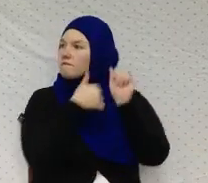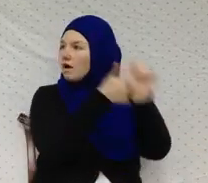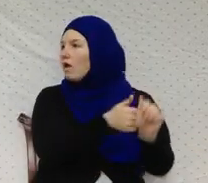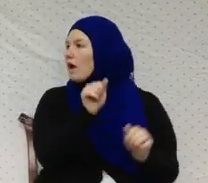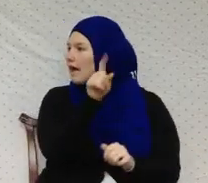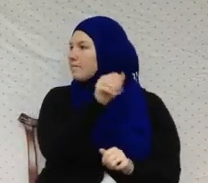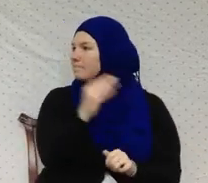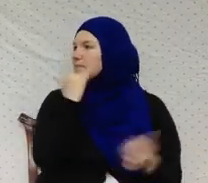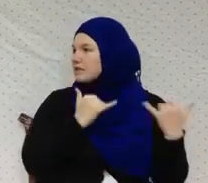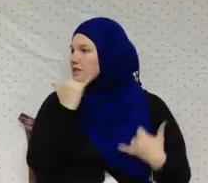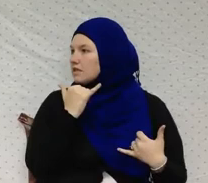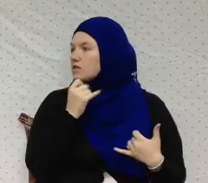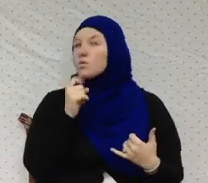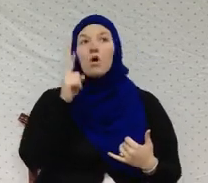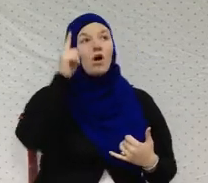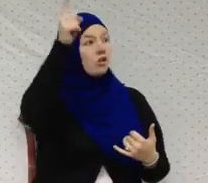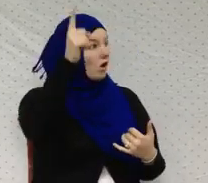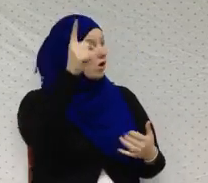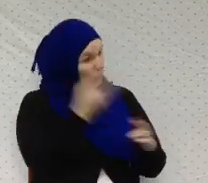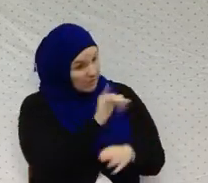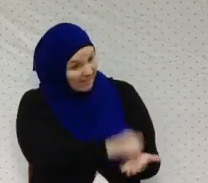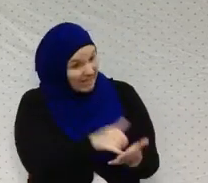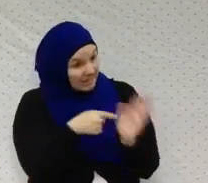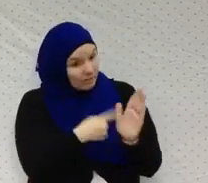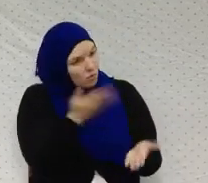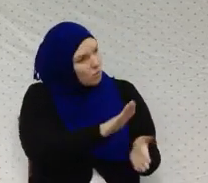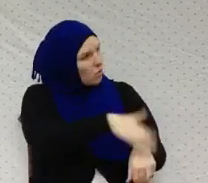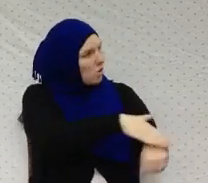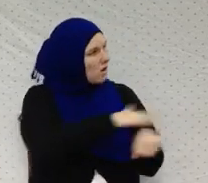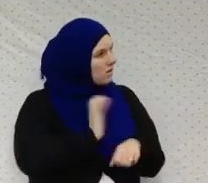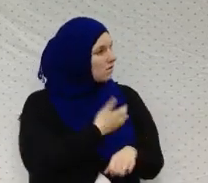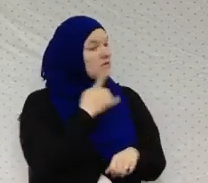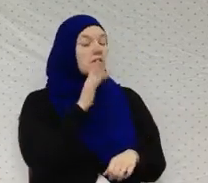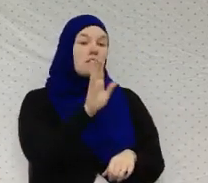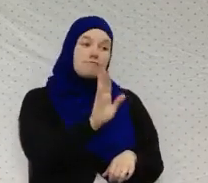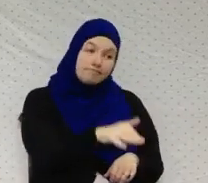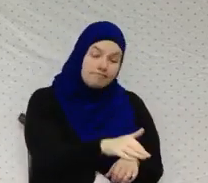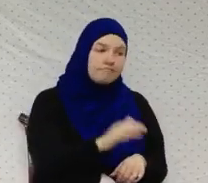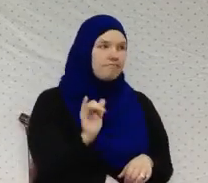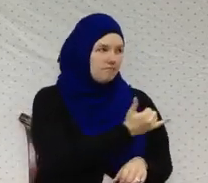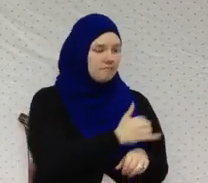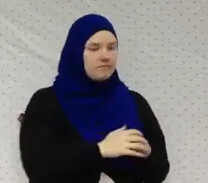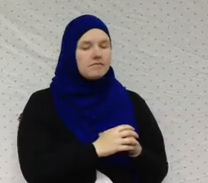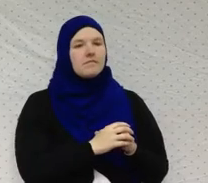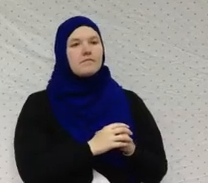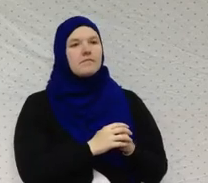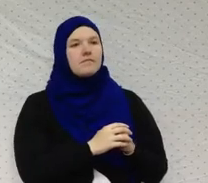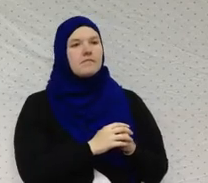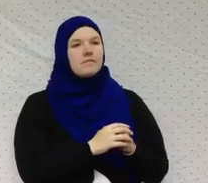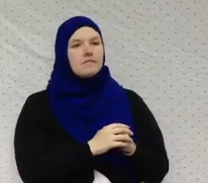are following on his footsteps. So Allah uses this to warn us, saying, وَلَا